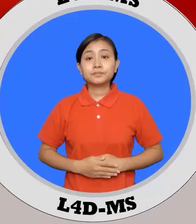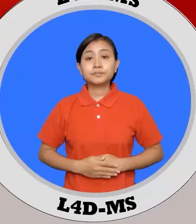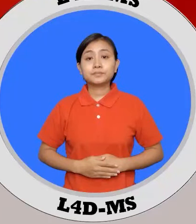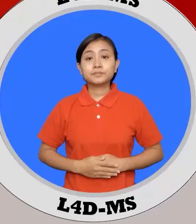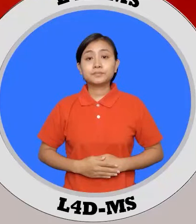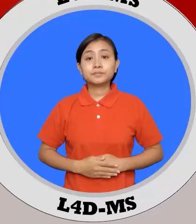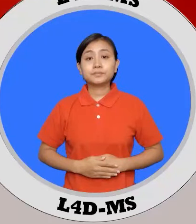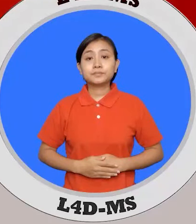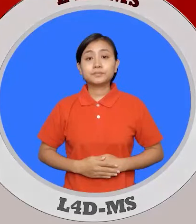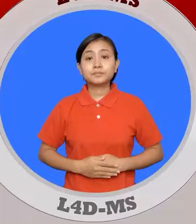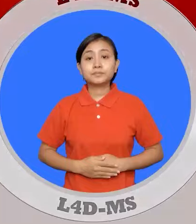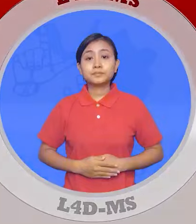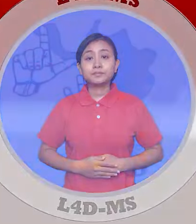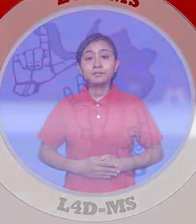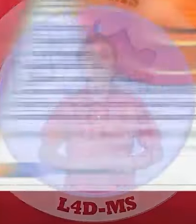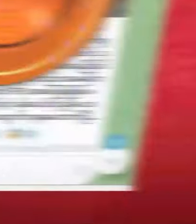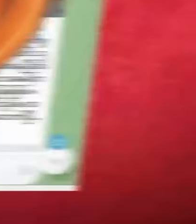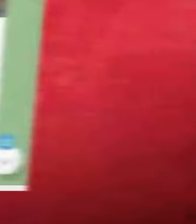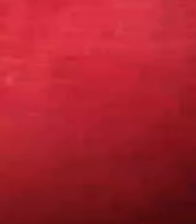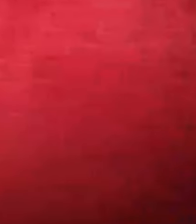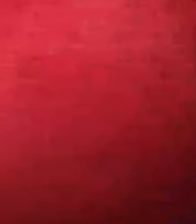ပြန်ရေးထားတာကိုတွေ့ရပါတယ်